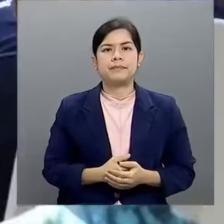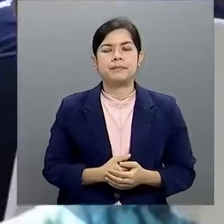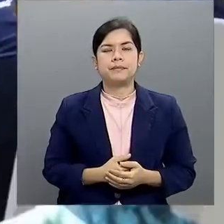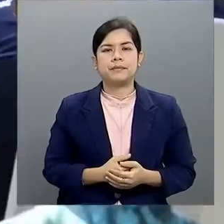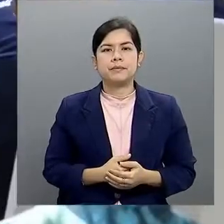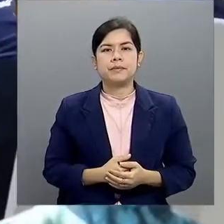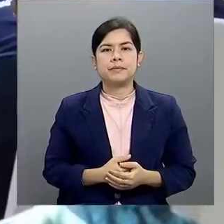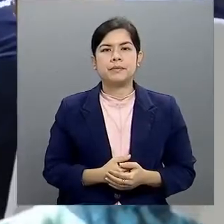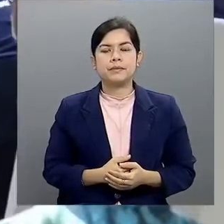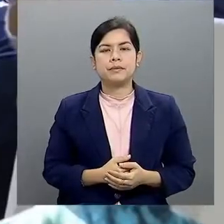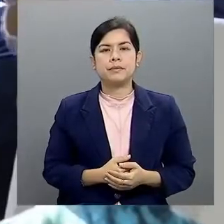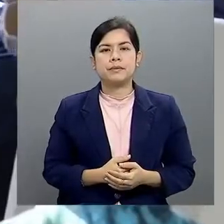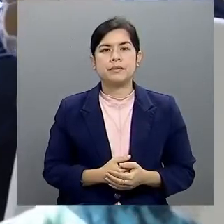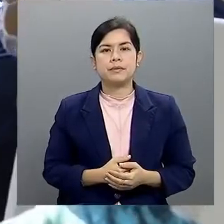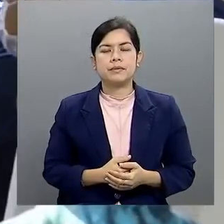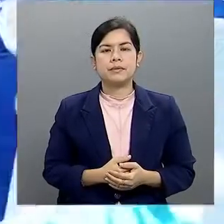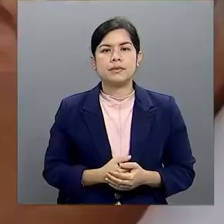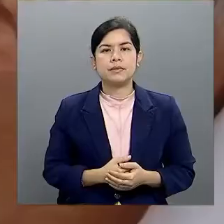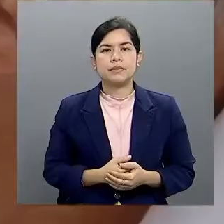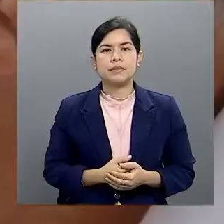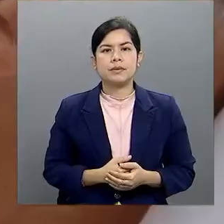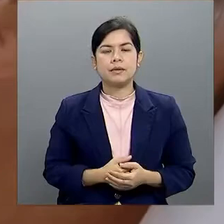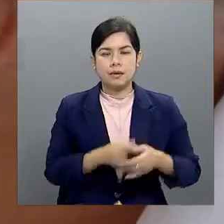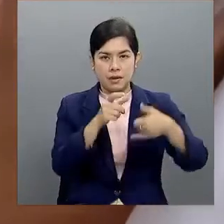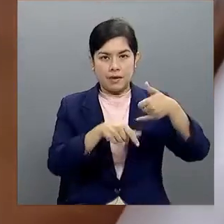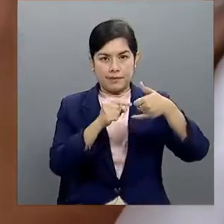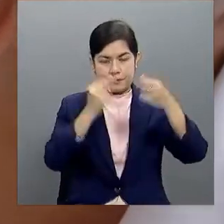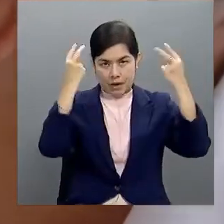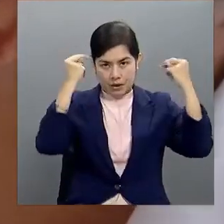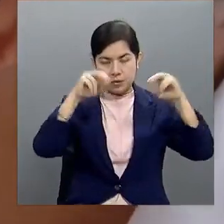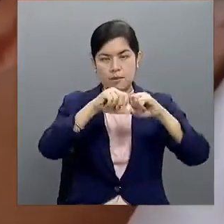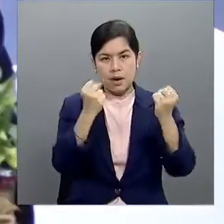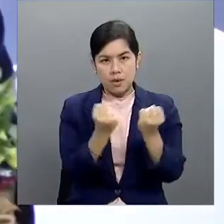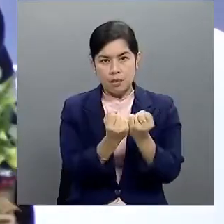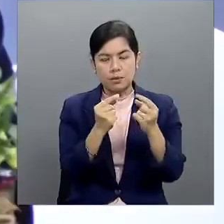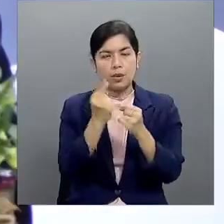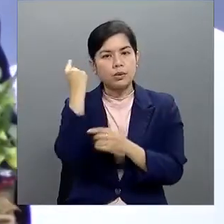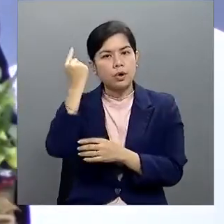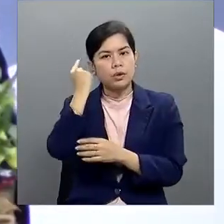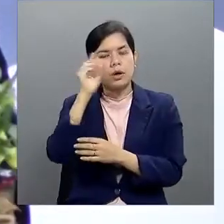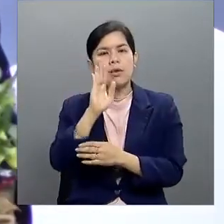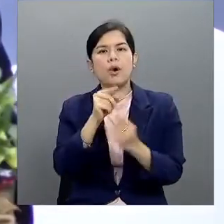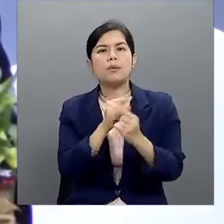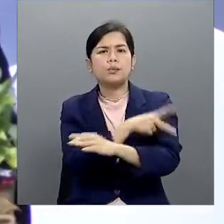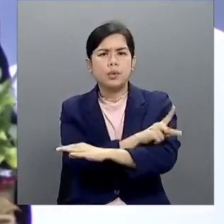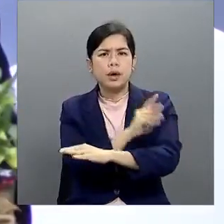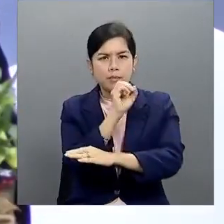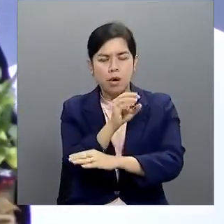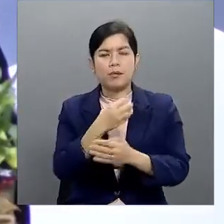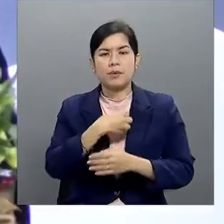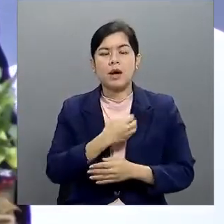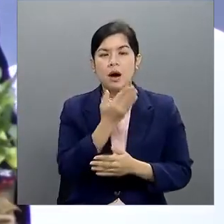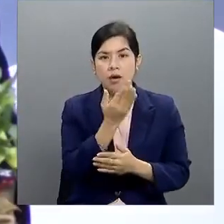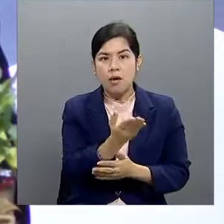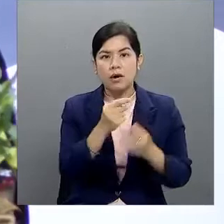ในขณะที่นายกสมาคมธุรกิจการท่องเที่ยวจังหวัดภูเก็ตระบุว่าสิ่งที่ต้องการให้รัฐบาลช่วยเหลืออย่างเร่ง